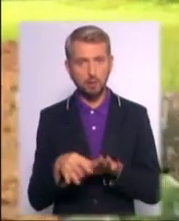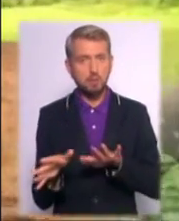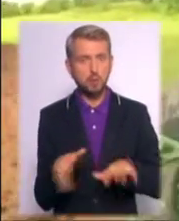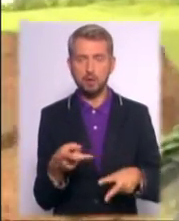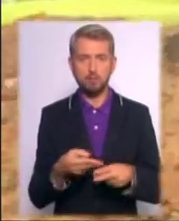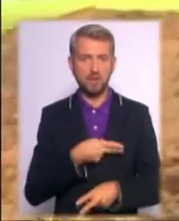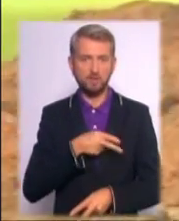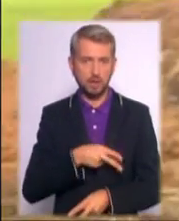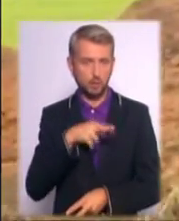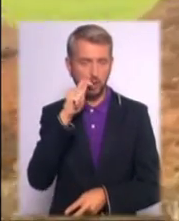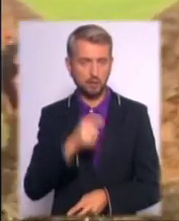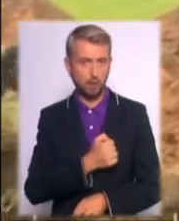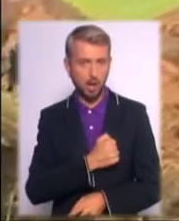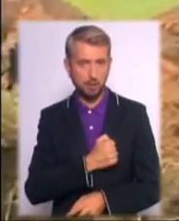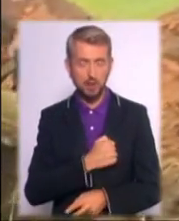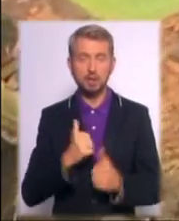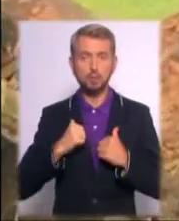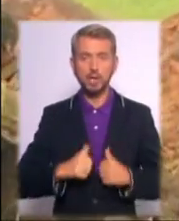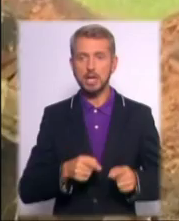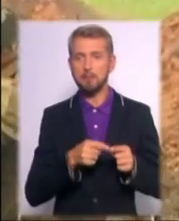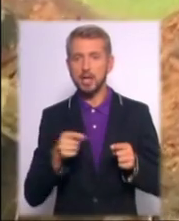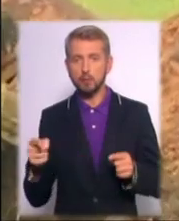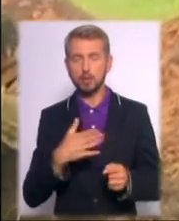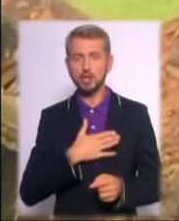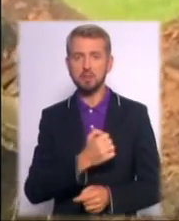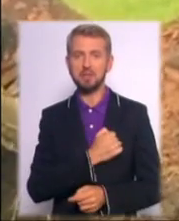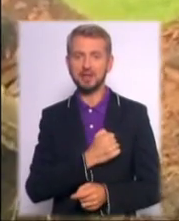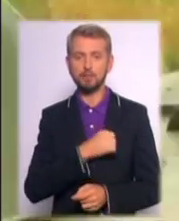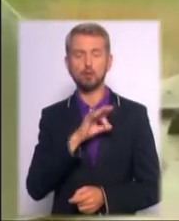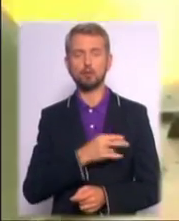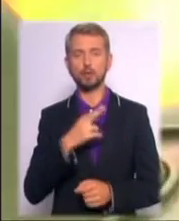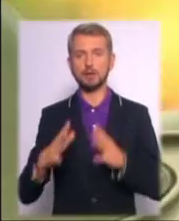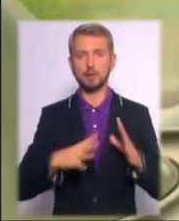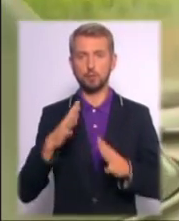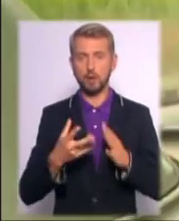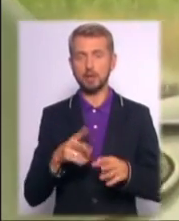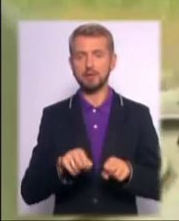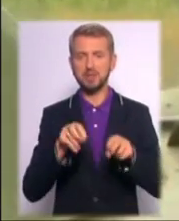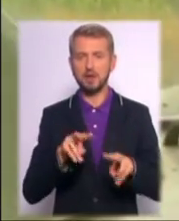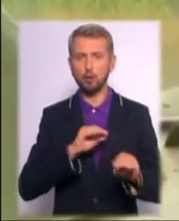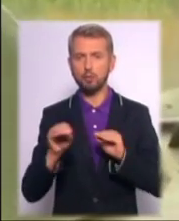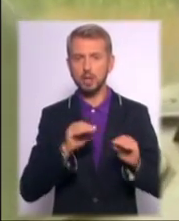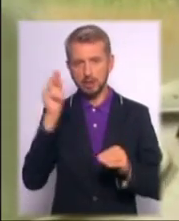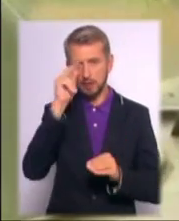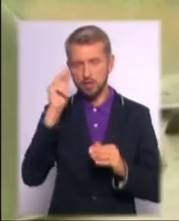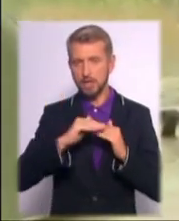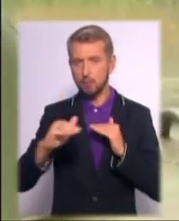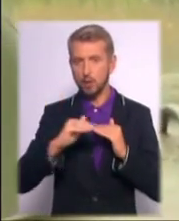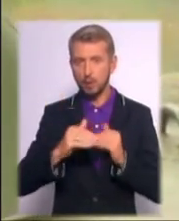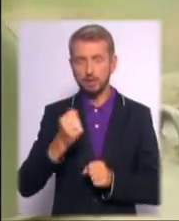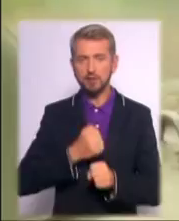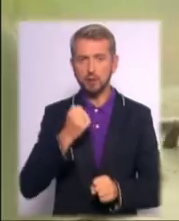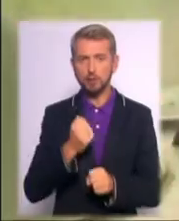армії. Відносно спокійний період наші бійці використовують для тренувань. На спеціально обладнаних навчальних полігонах відпрацьовують